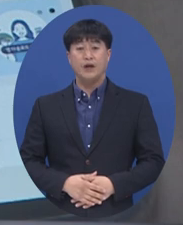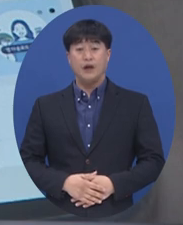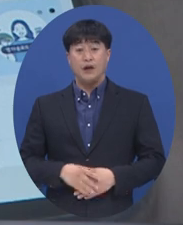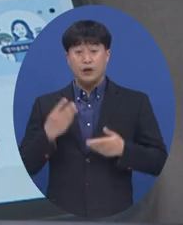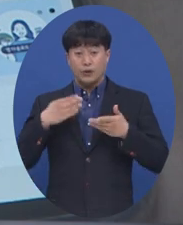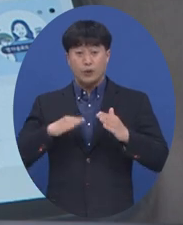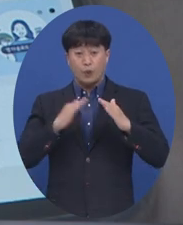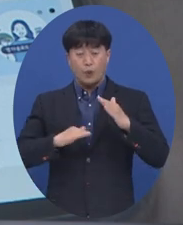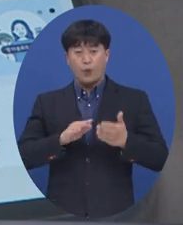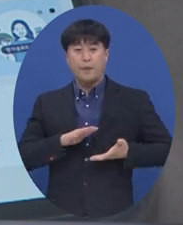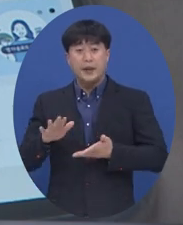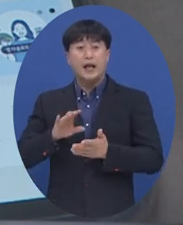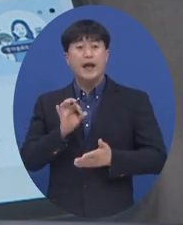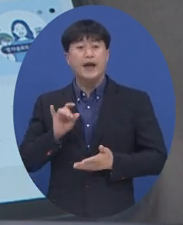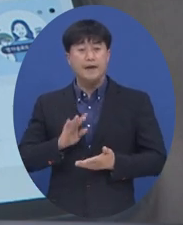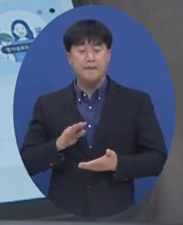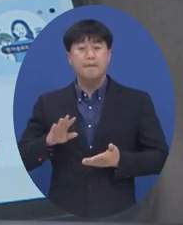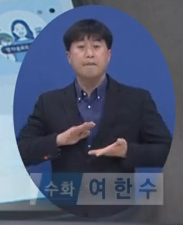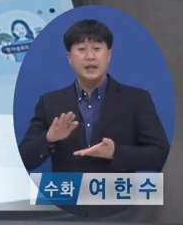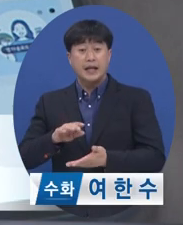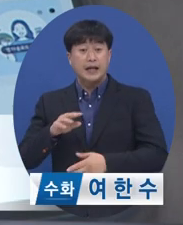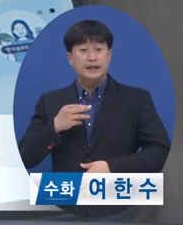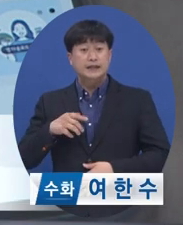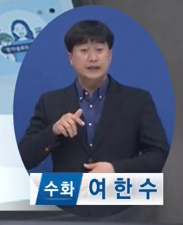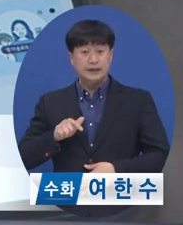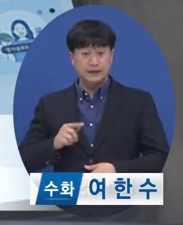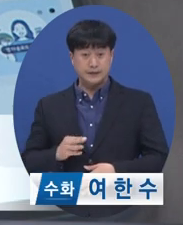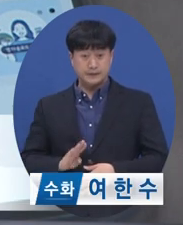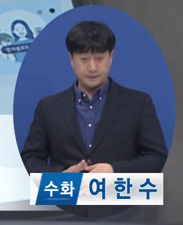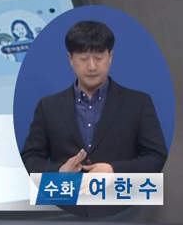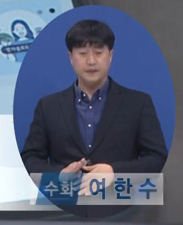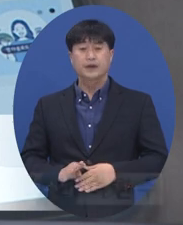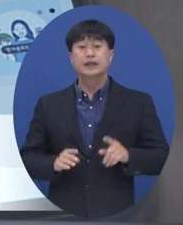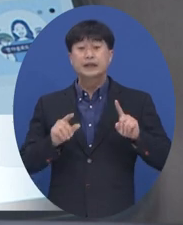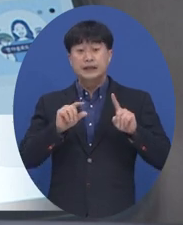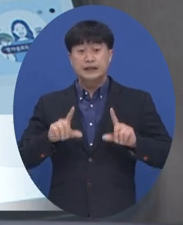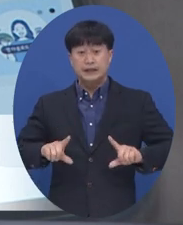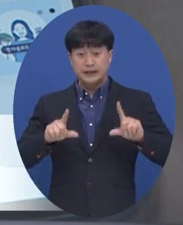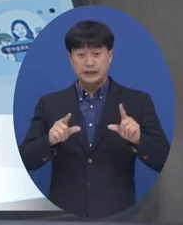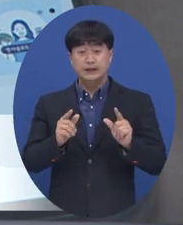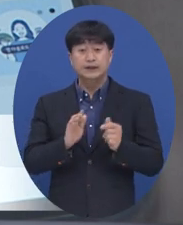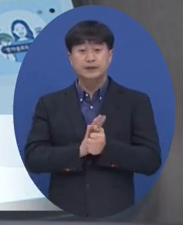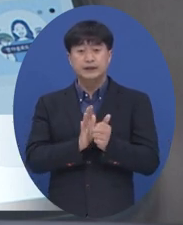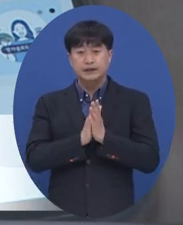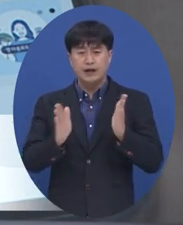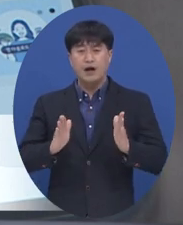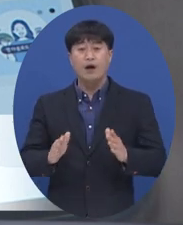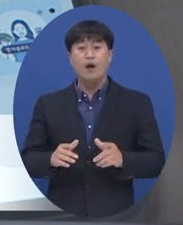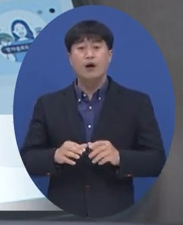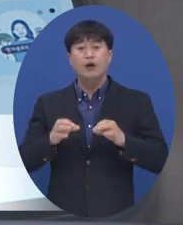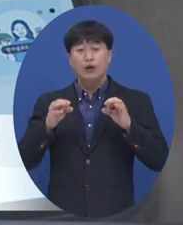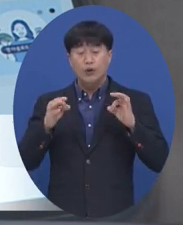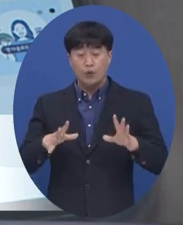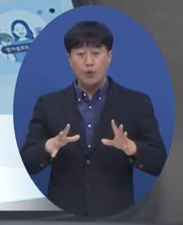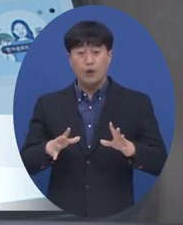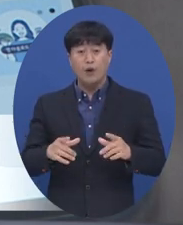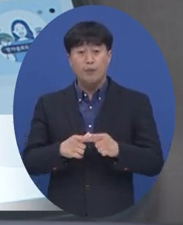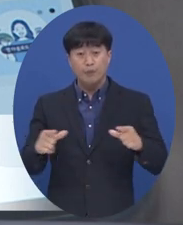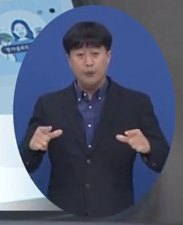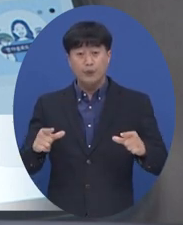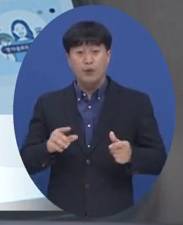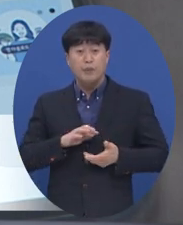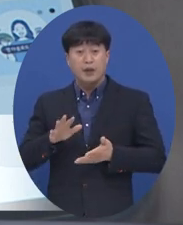경기도 00 배달앱 배달 특급 이 지난 1일부터 서비스를 시작했습니다 그간 민간 배달앱 에 높은 수수료로